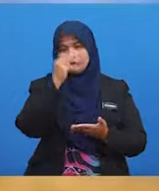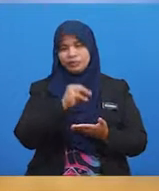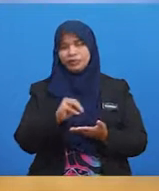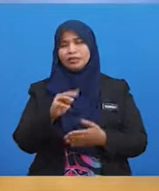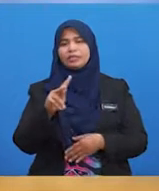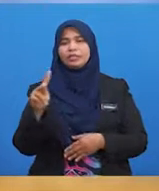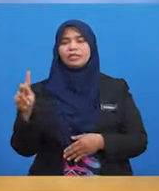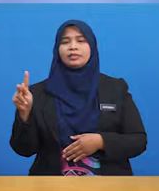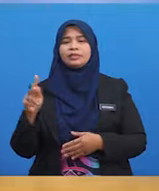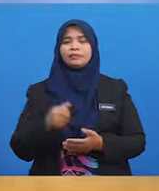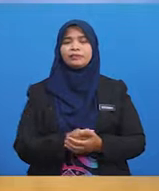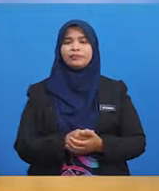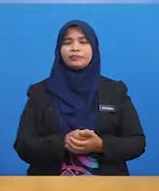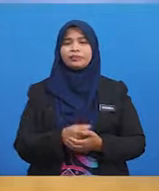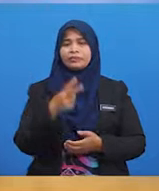dimuliakan.